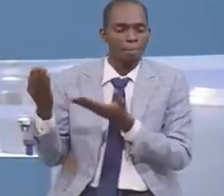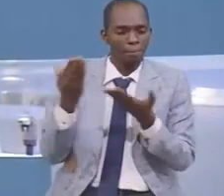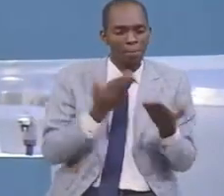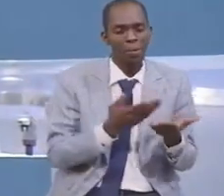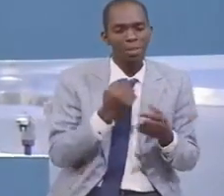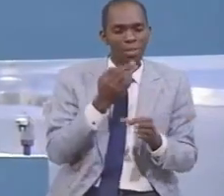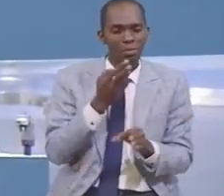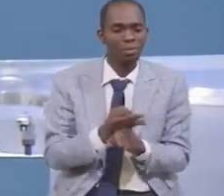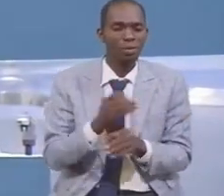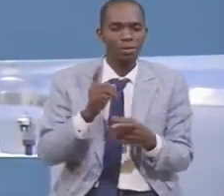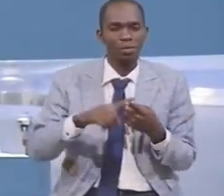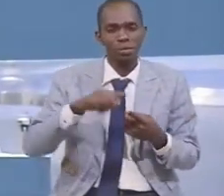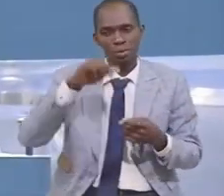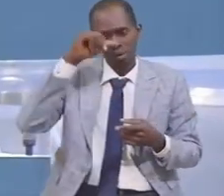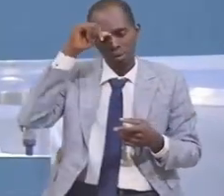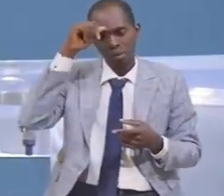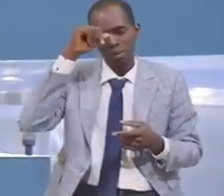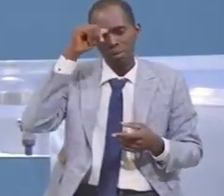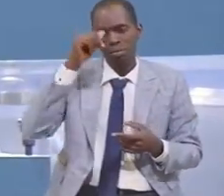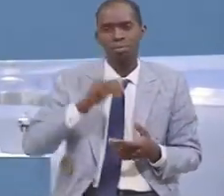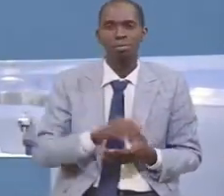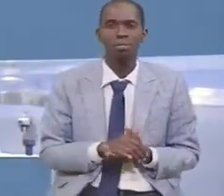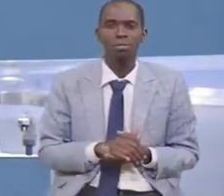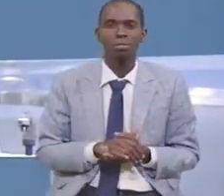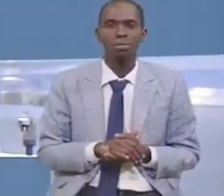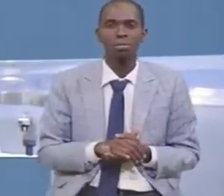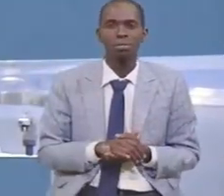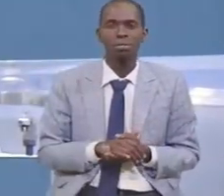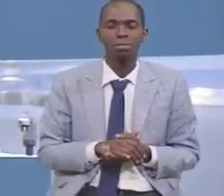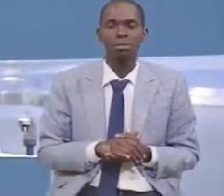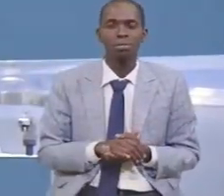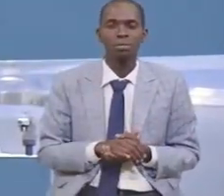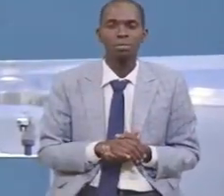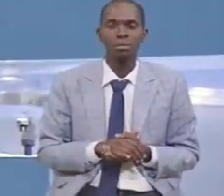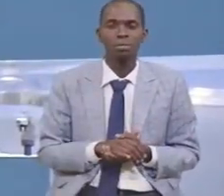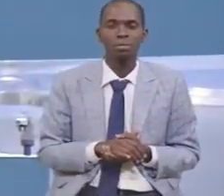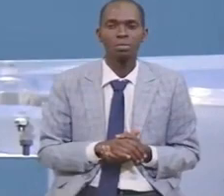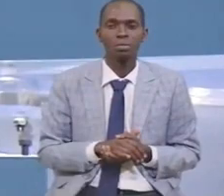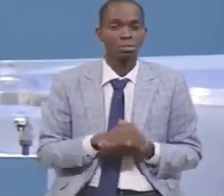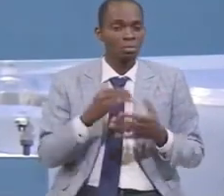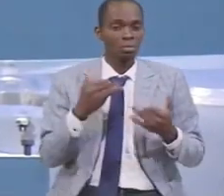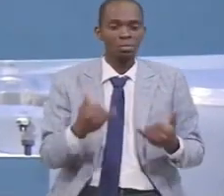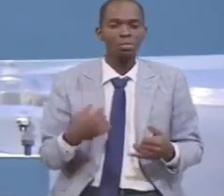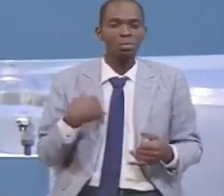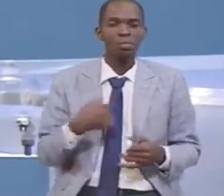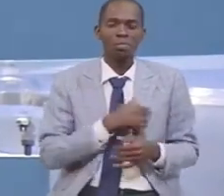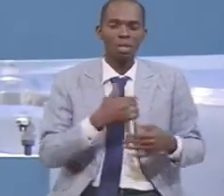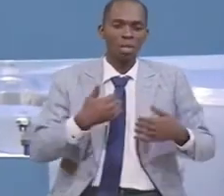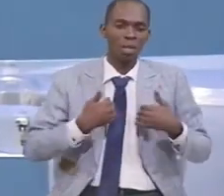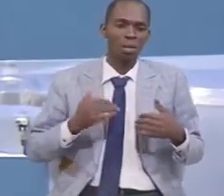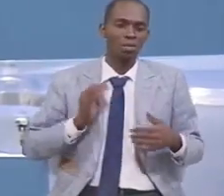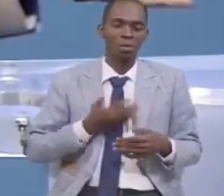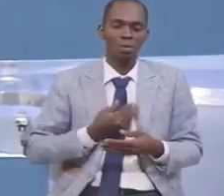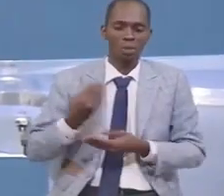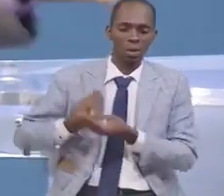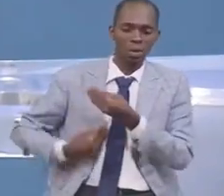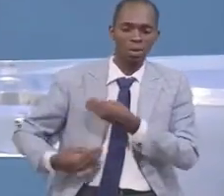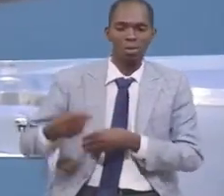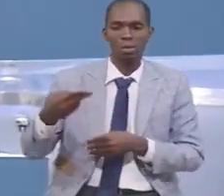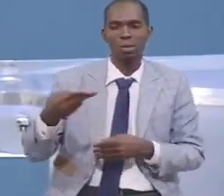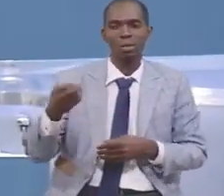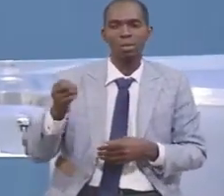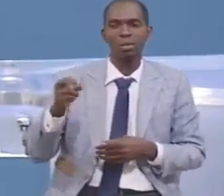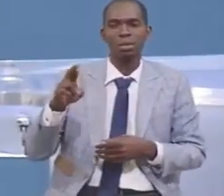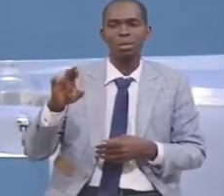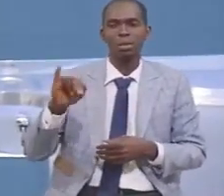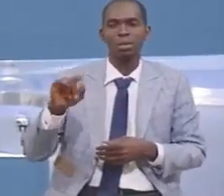కాపాడుకున్నాడు. అతడు అదే విశ్వాసాన్ని భారతదేశం తీసుకొచ్చాడు. Now we have a heritage. ఇప్పుడు ఎక్కడ స్వాస్థ్యం ఉన్నా? All the